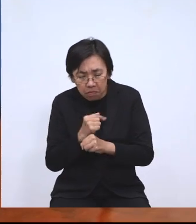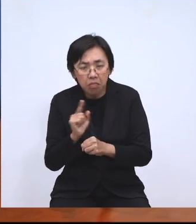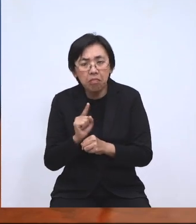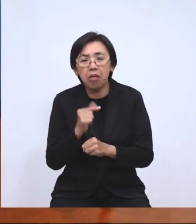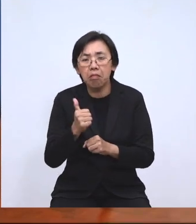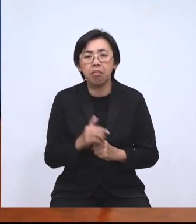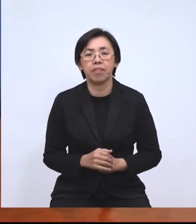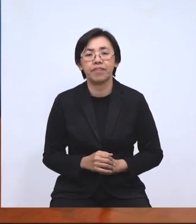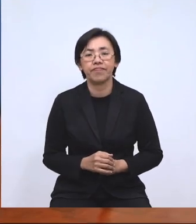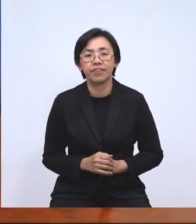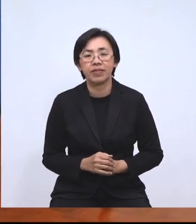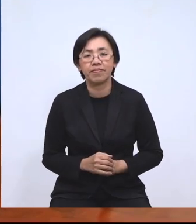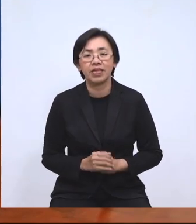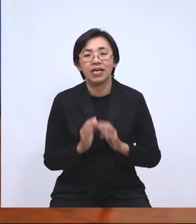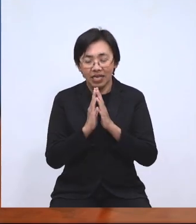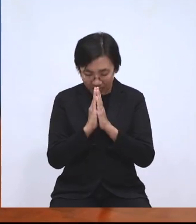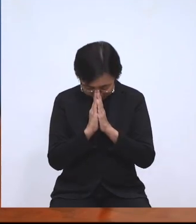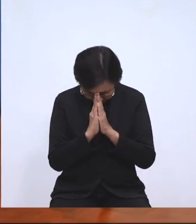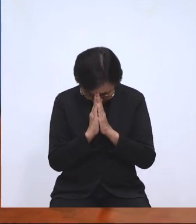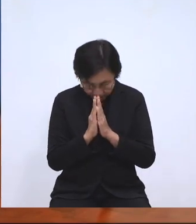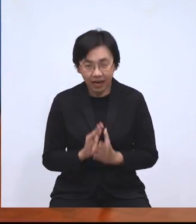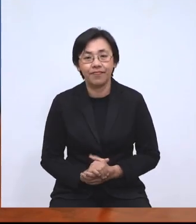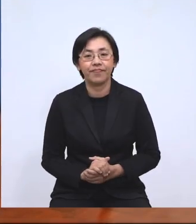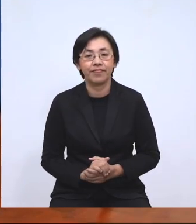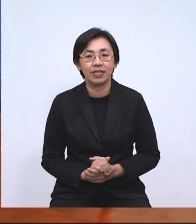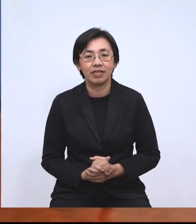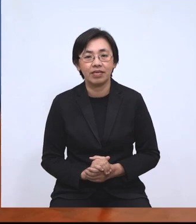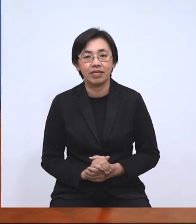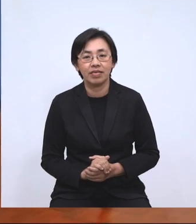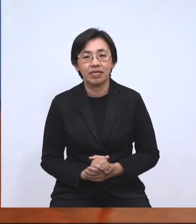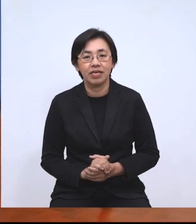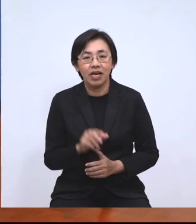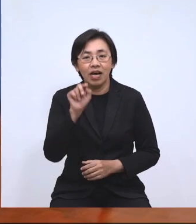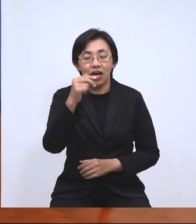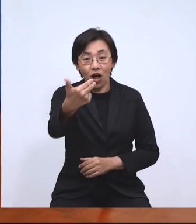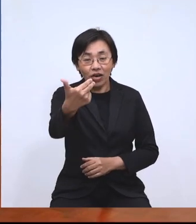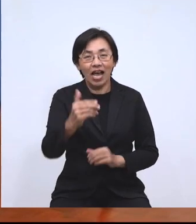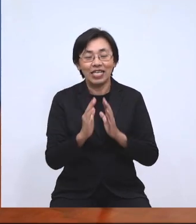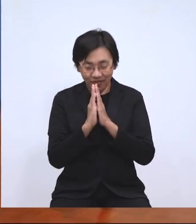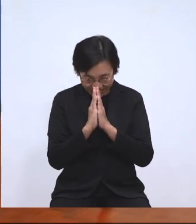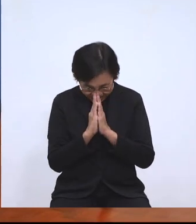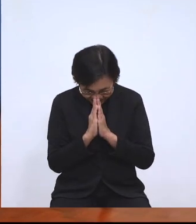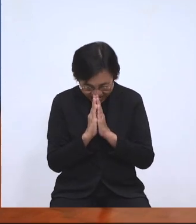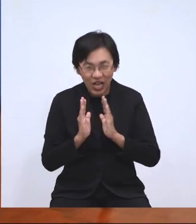ไงโอ้เดี๋ยวว่ากันบอสครับสวัสดีครับท่านผู้ชมครับขอบคุณก่อนครับมองสบตากล้องนี ้ สบต